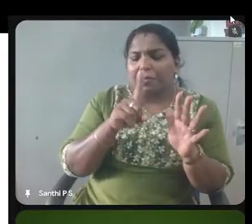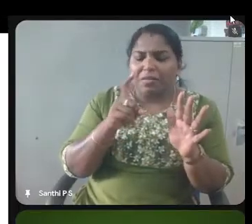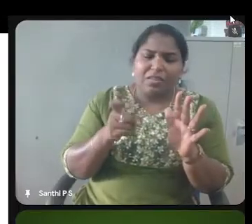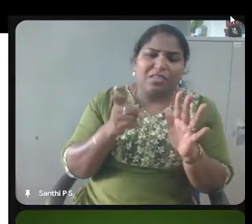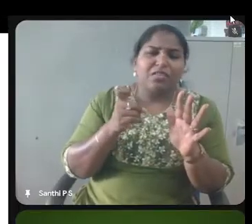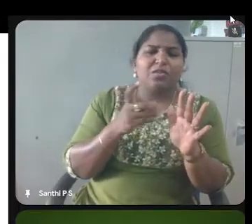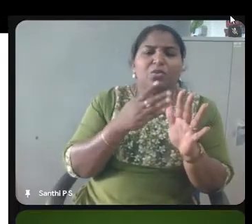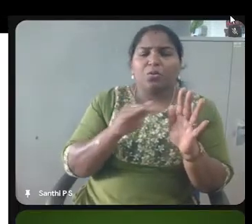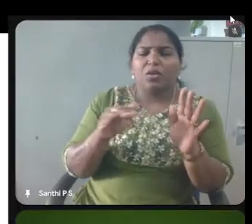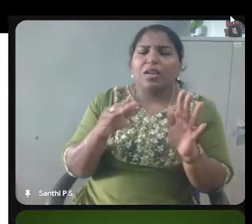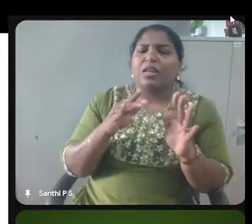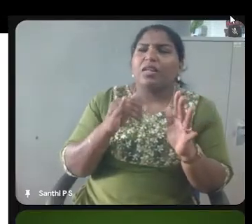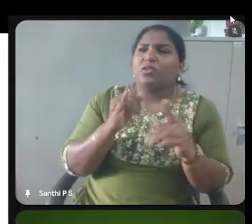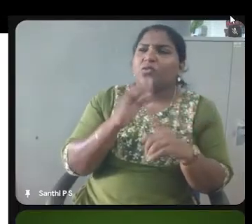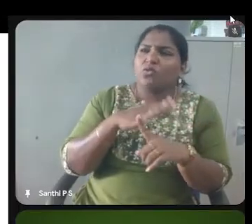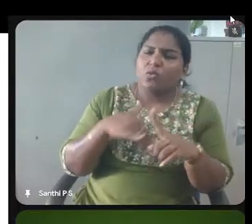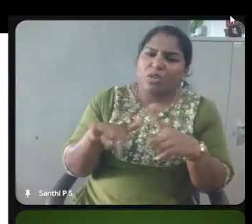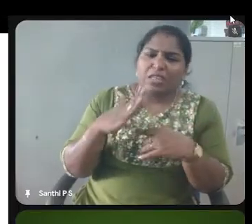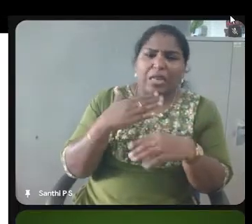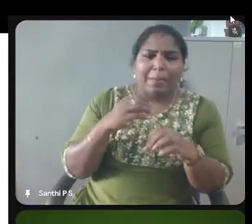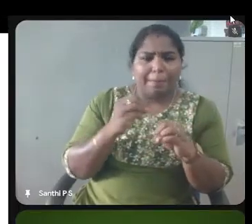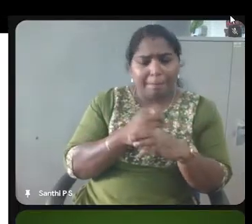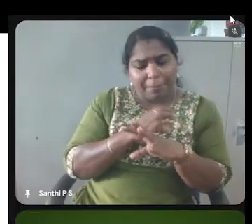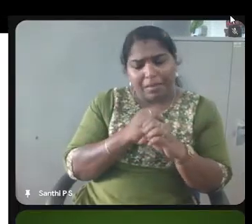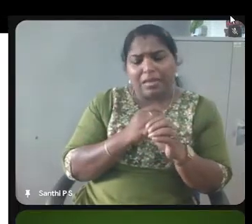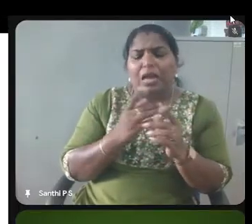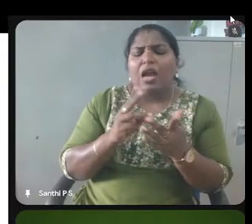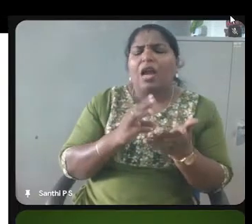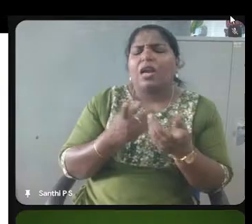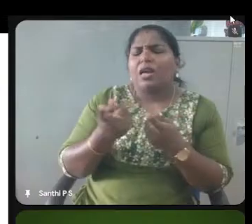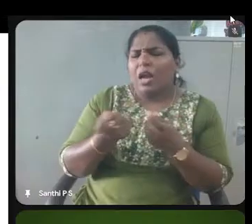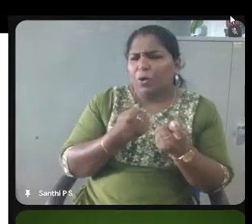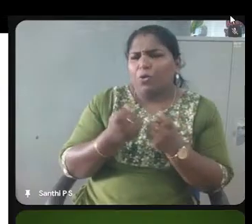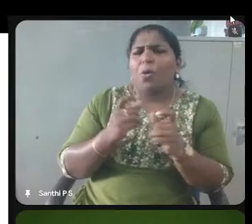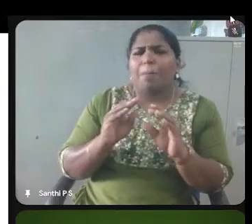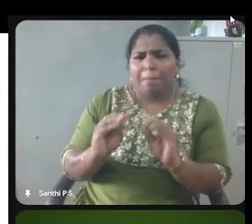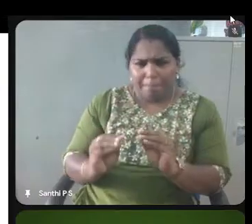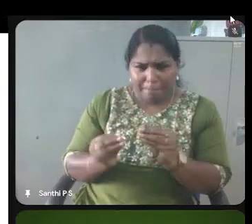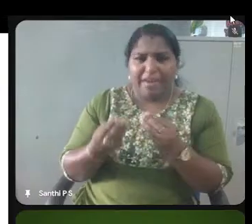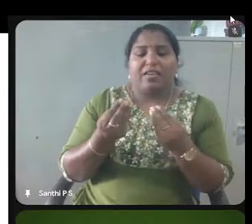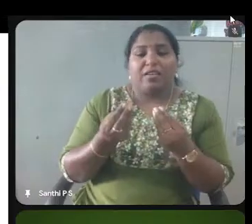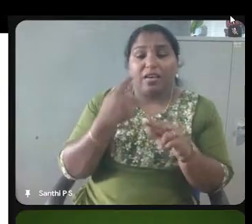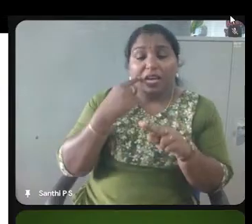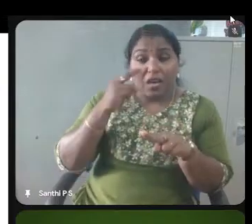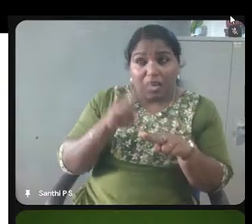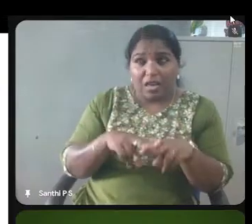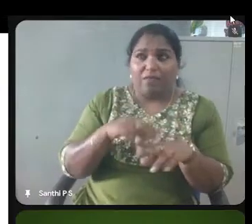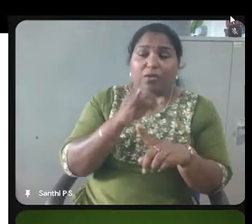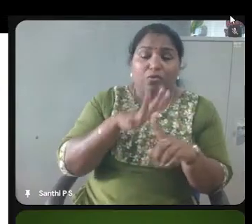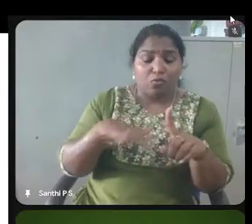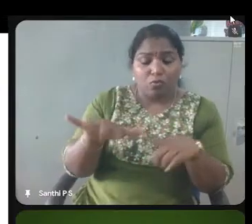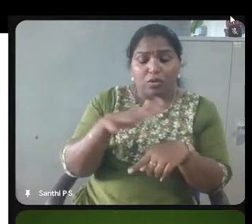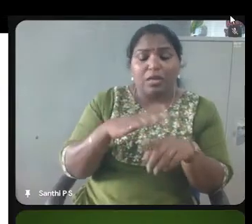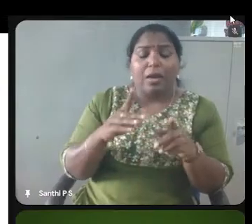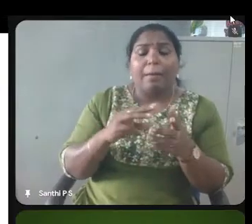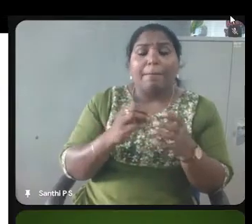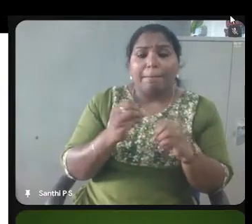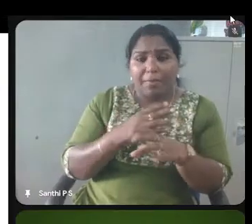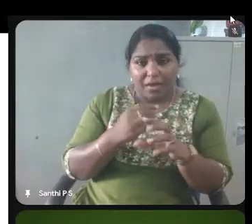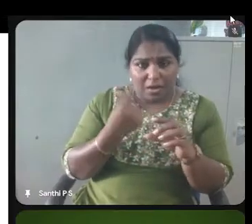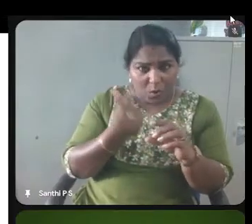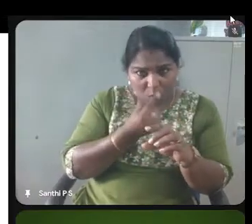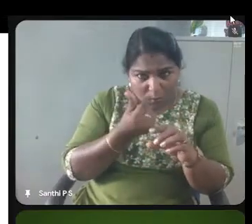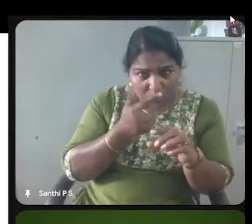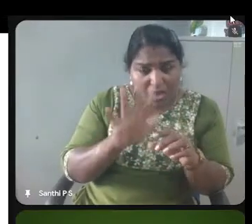കാര്യങ്ങളിൽ ഉപയോഗിക്കാൻ നിയന്ത്രണം വരുത്തുക. ഉപയോഗിക്കുവാണെങ്കിൽ അതിനുള്ള ദോഷം ഗുണം അതെല്ലാം അവർ മനസ്സിലാക്കി വേണം